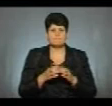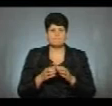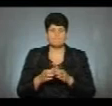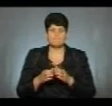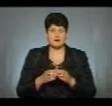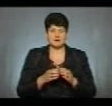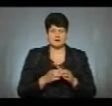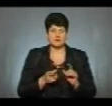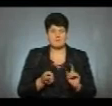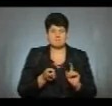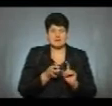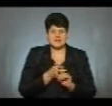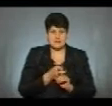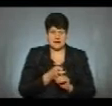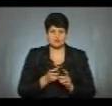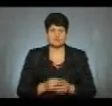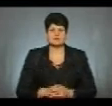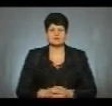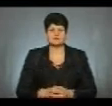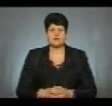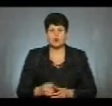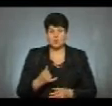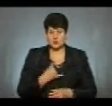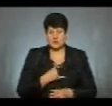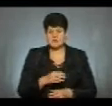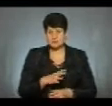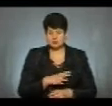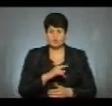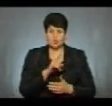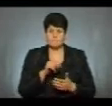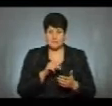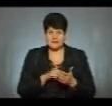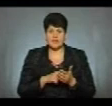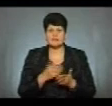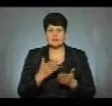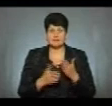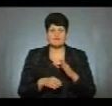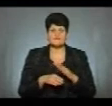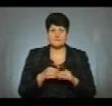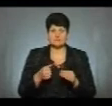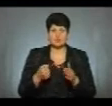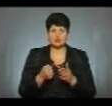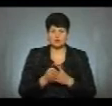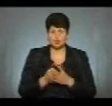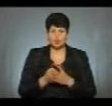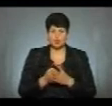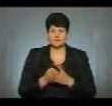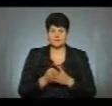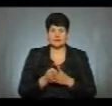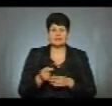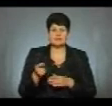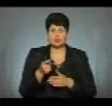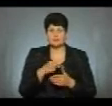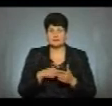партійної приналежності, у нас було питання, якби вибори до